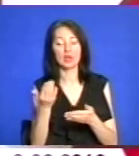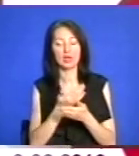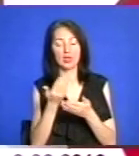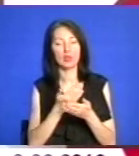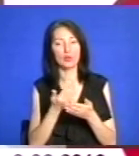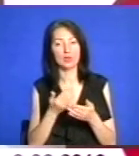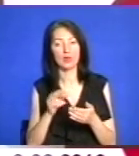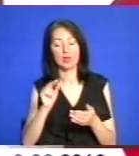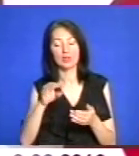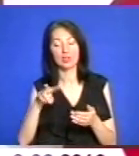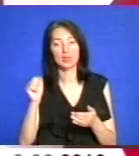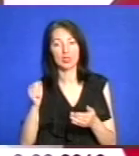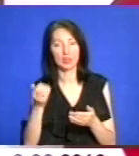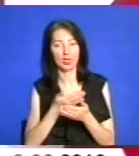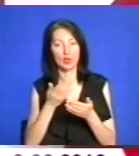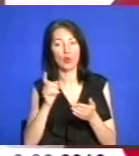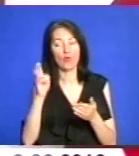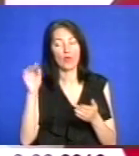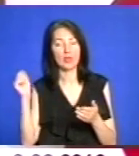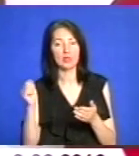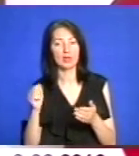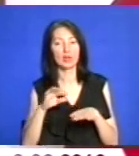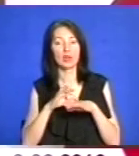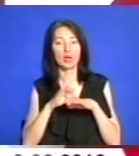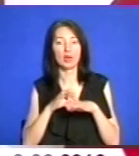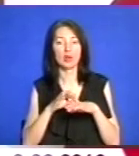кінофестиваль Children Кінофест проходить під егідою